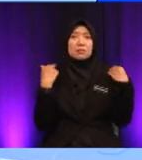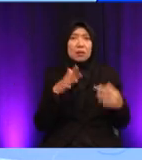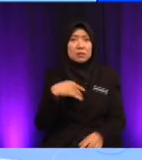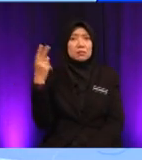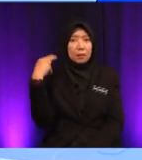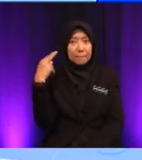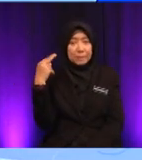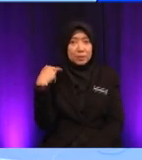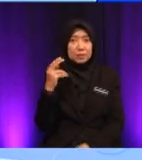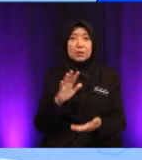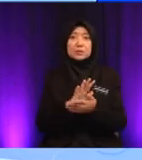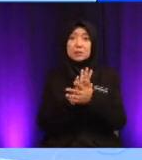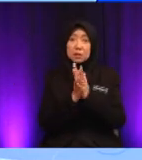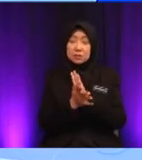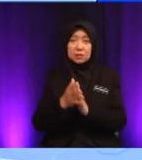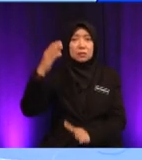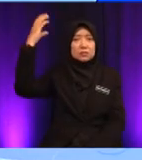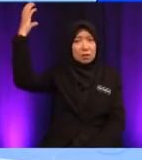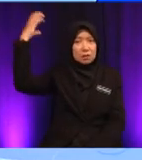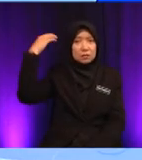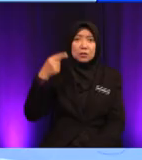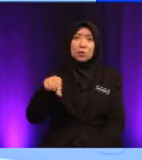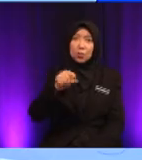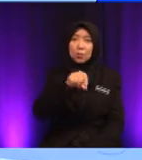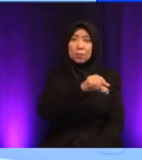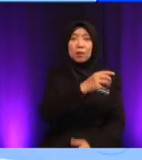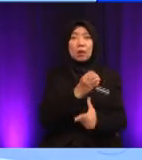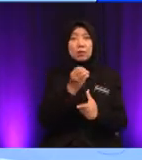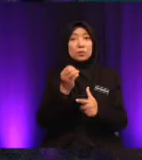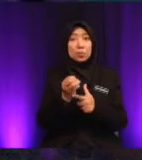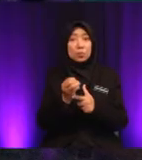jadi cahaya ini sebenarnya gelombang ke sebenarnya